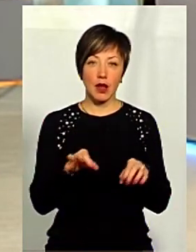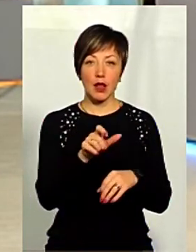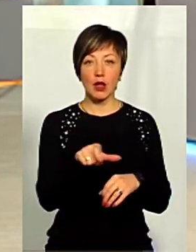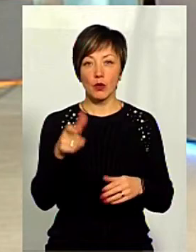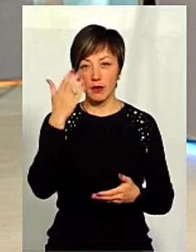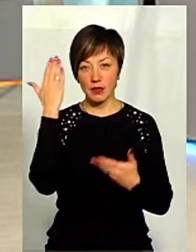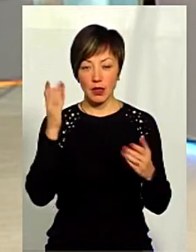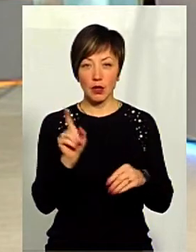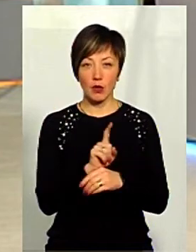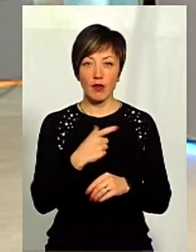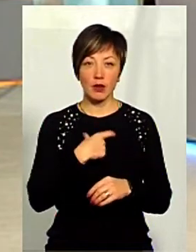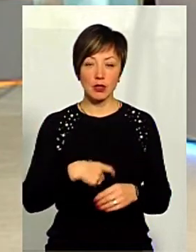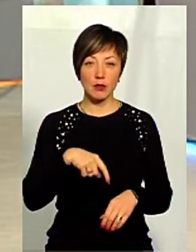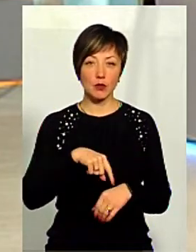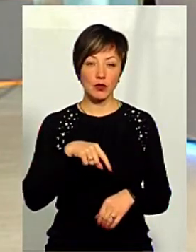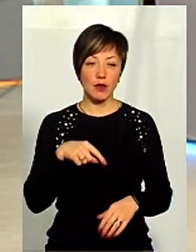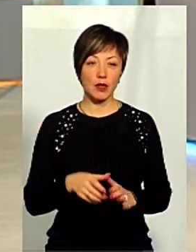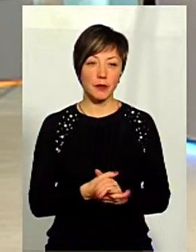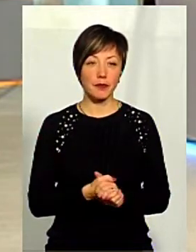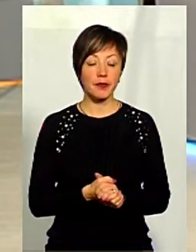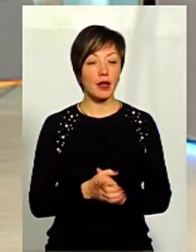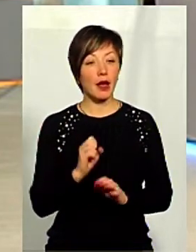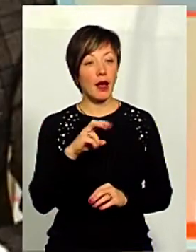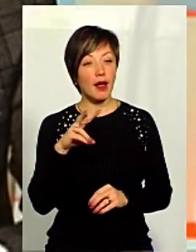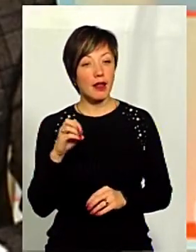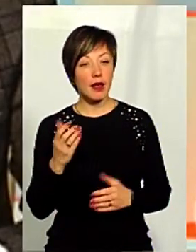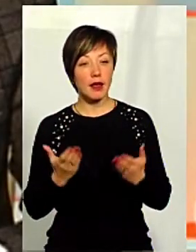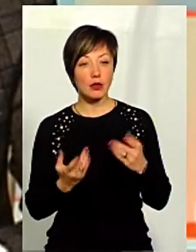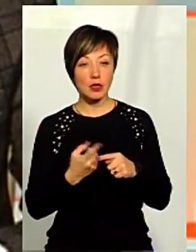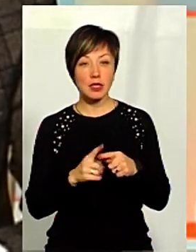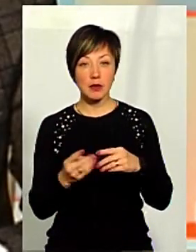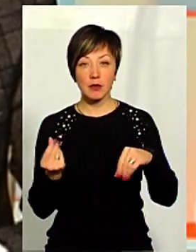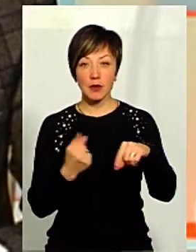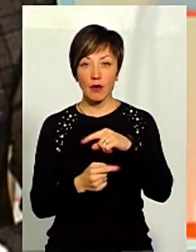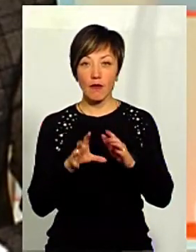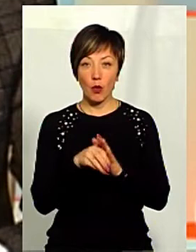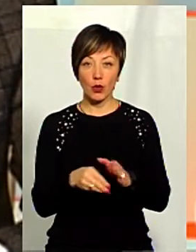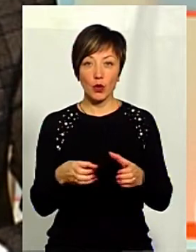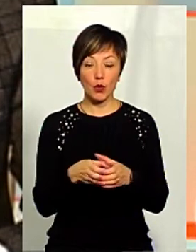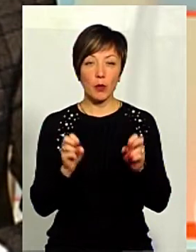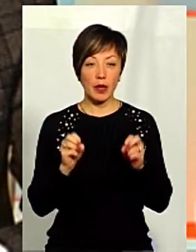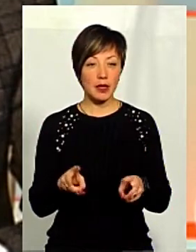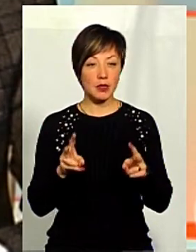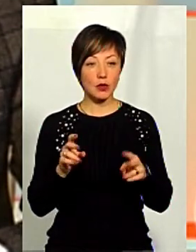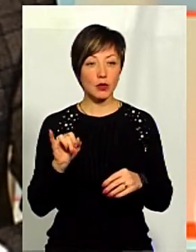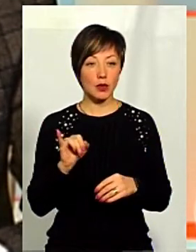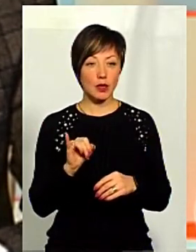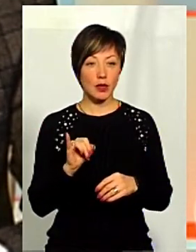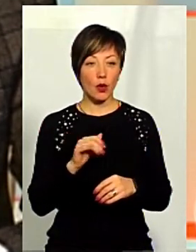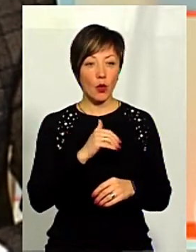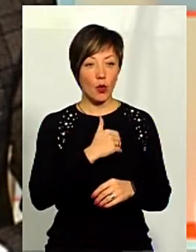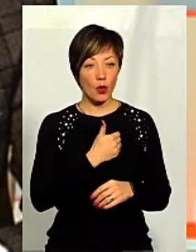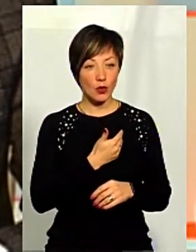людям веселитися і нормально себе почувати. Але якщо цей підприємець входить до групи ризику і